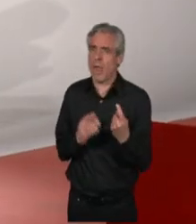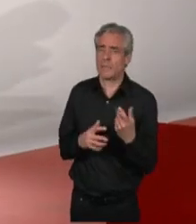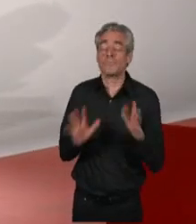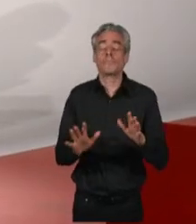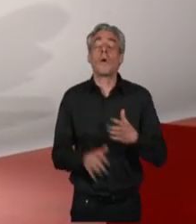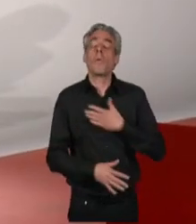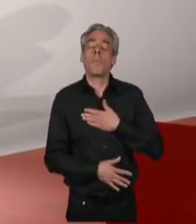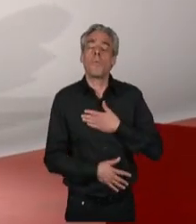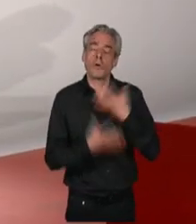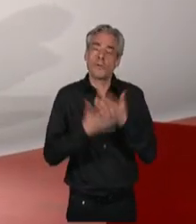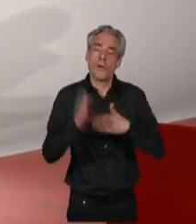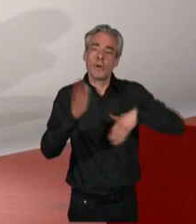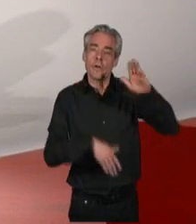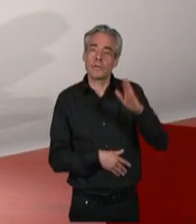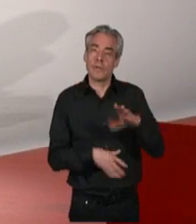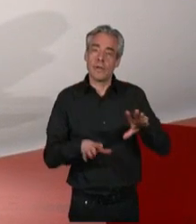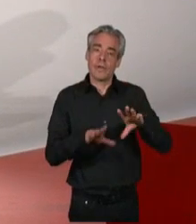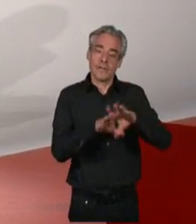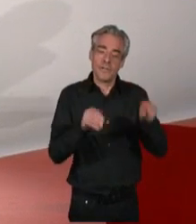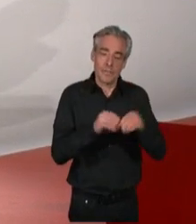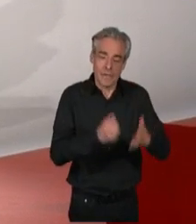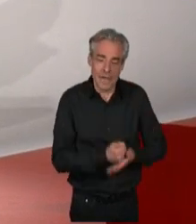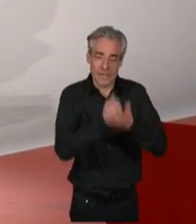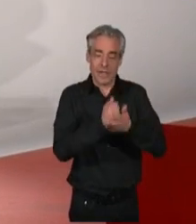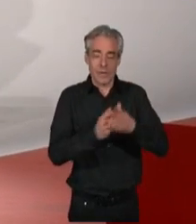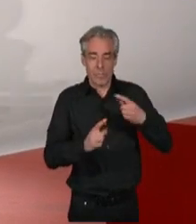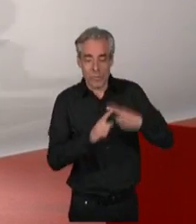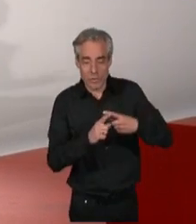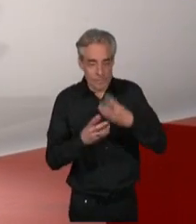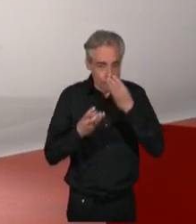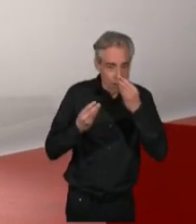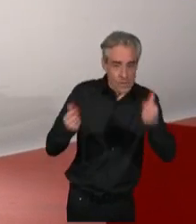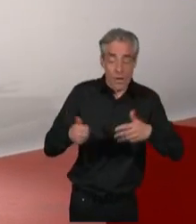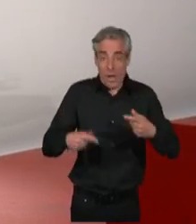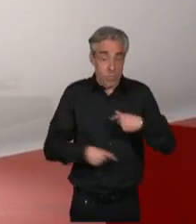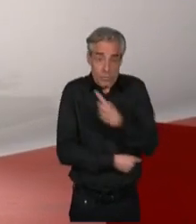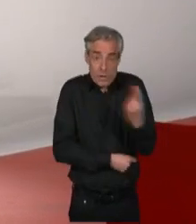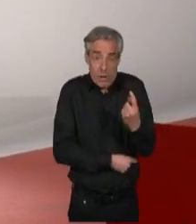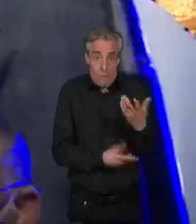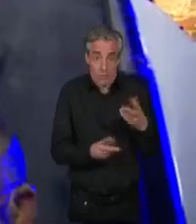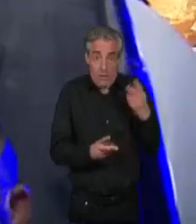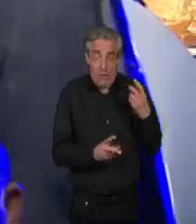Je serai la candidate des familles et je sens bien que je serai la seule.